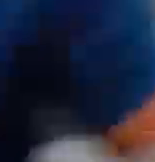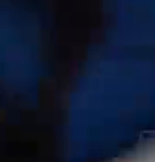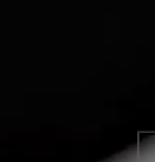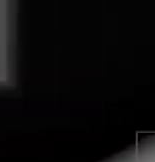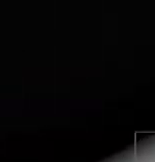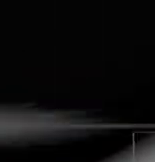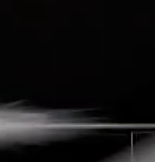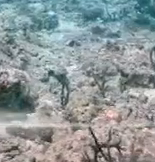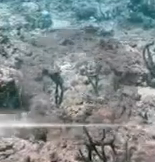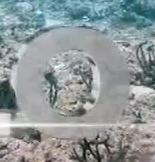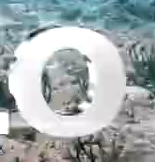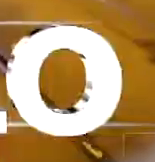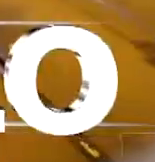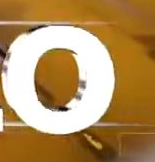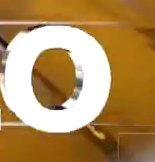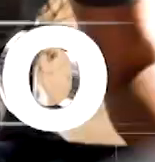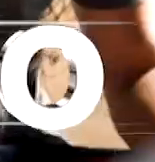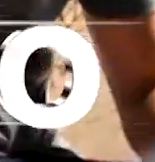Sukchen.